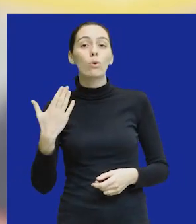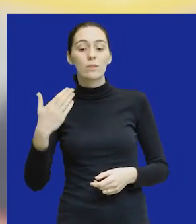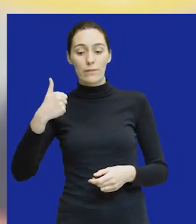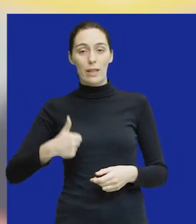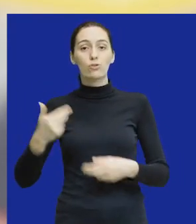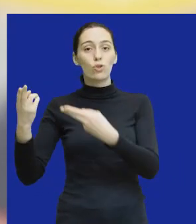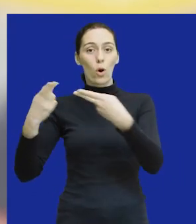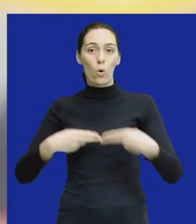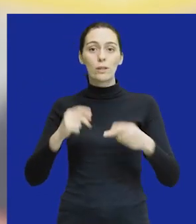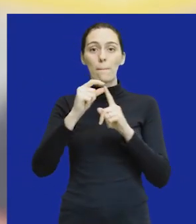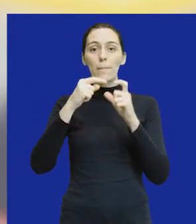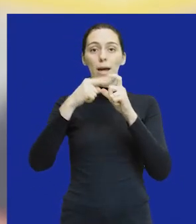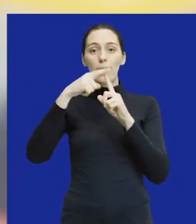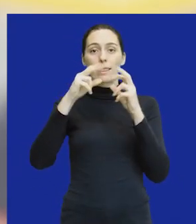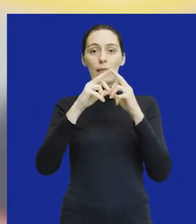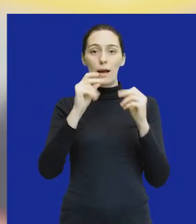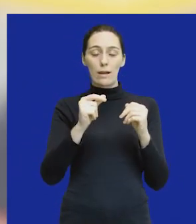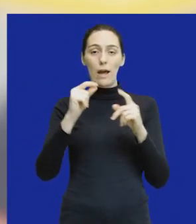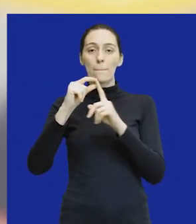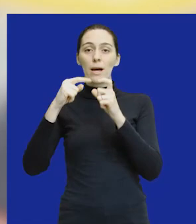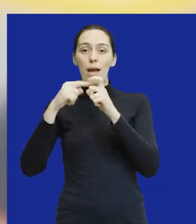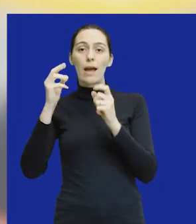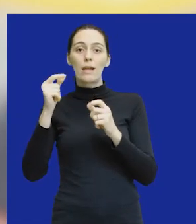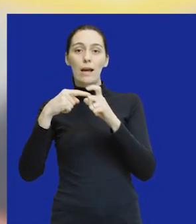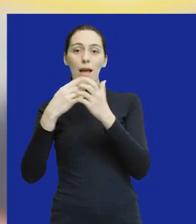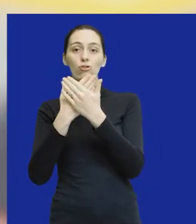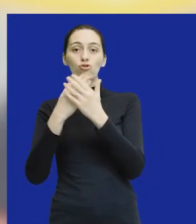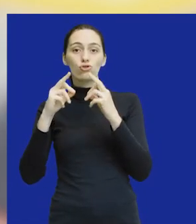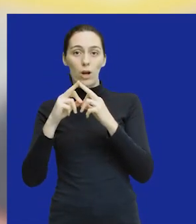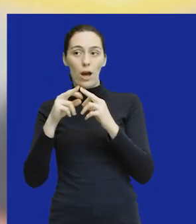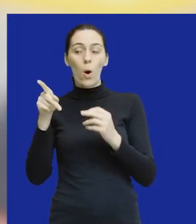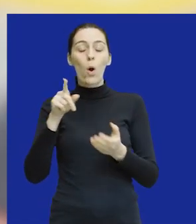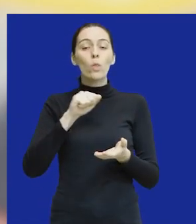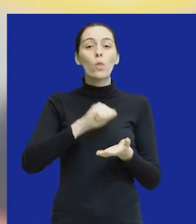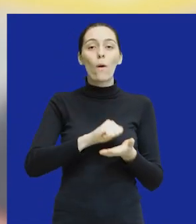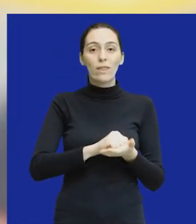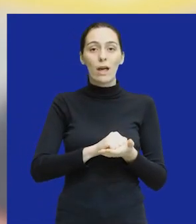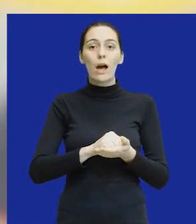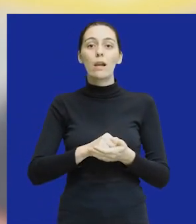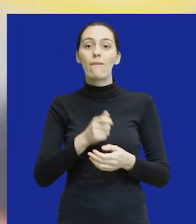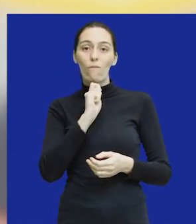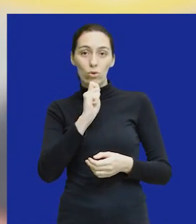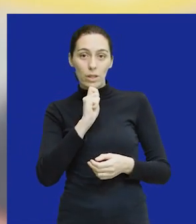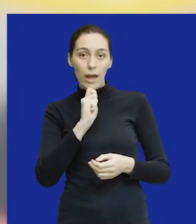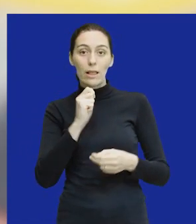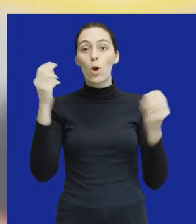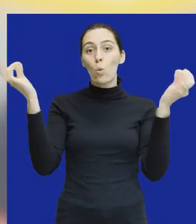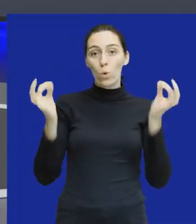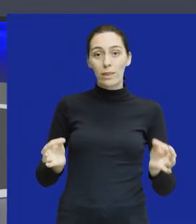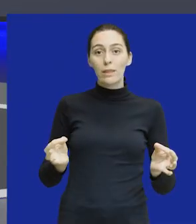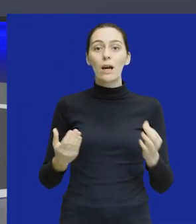našeg današnjeg gosta, Petra Perežu, novinara, voditelja i urednika na Novoj